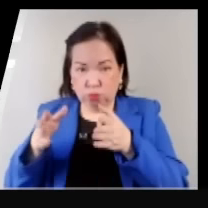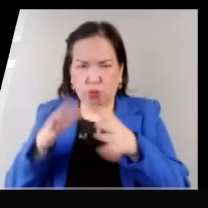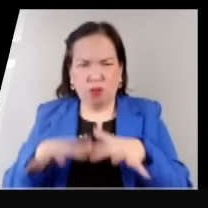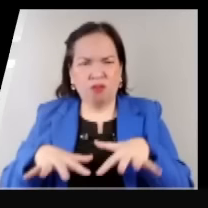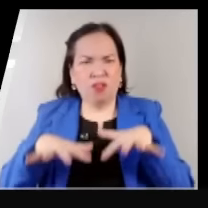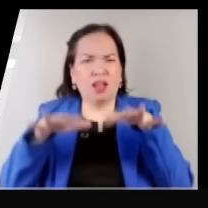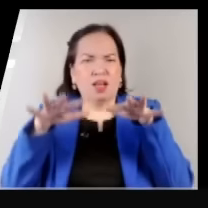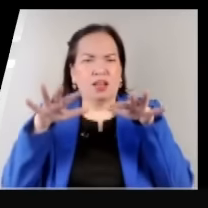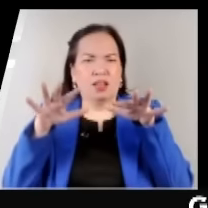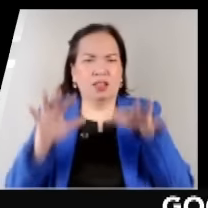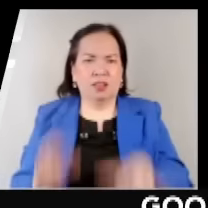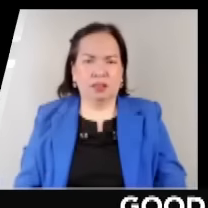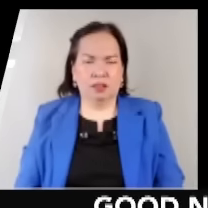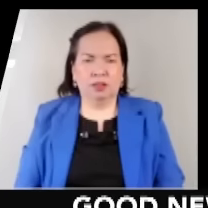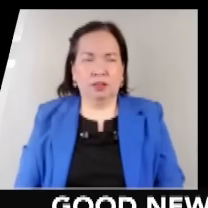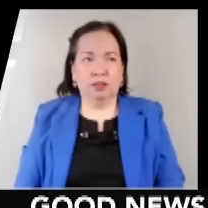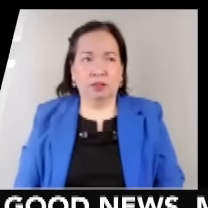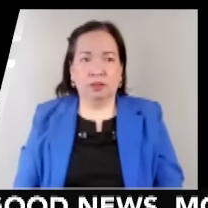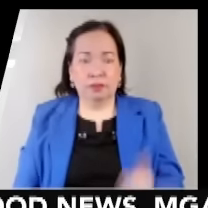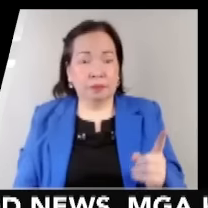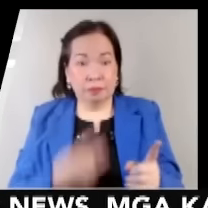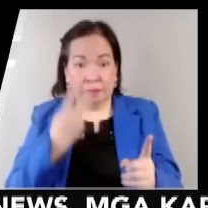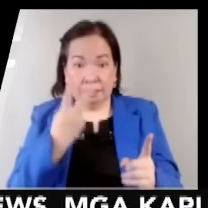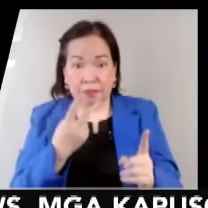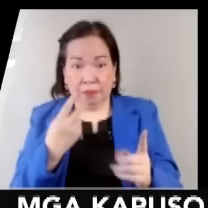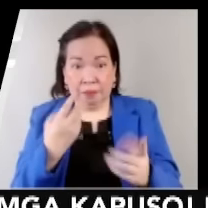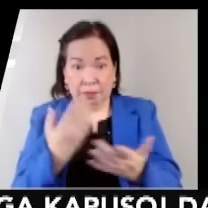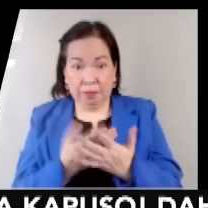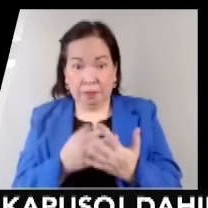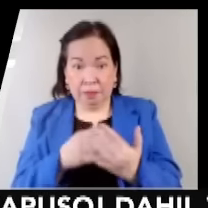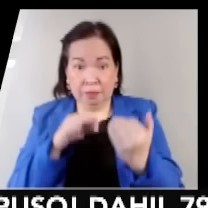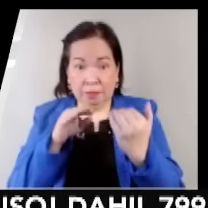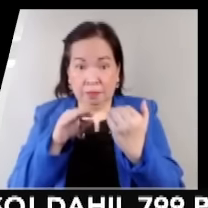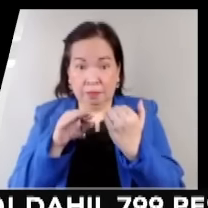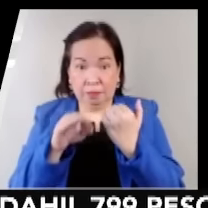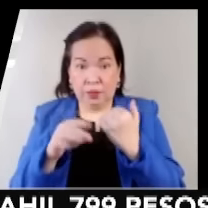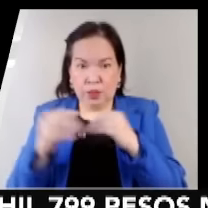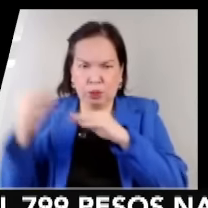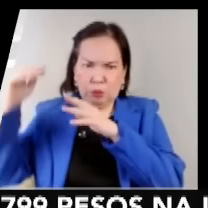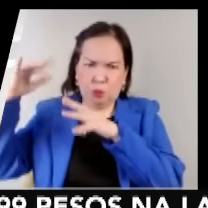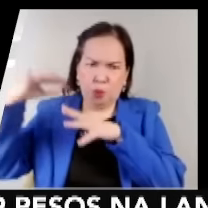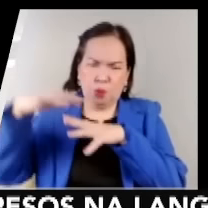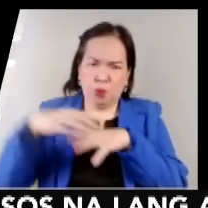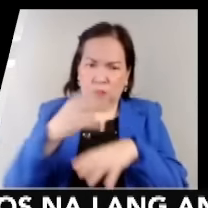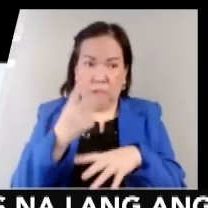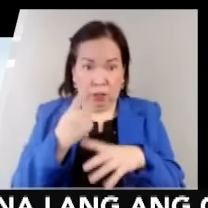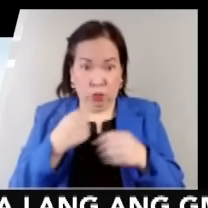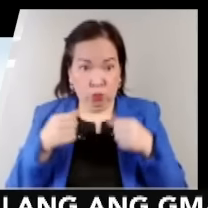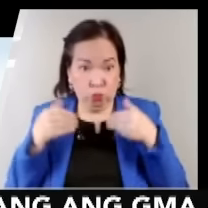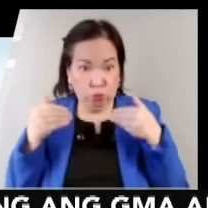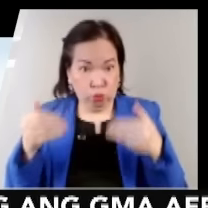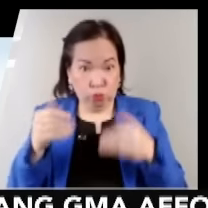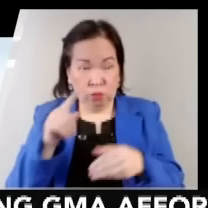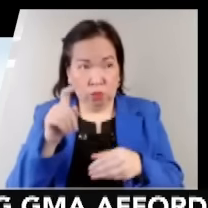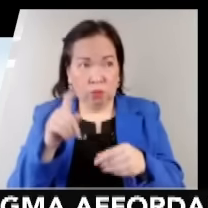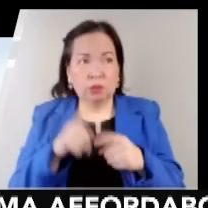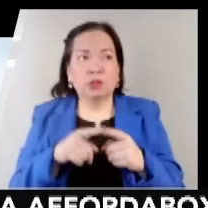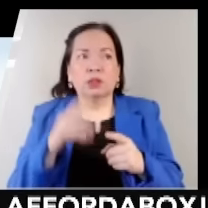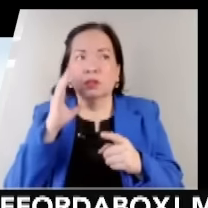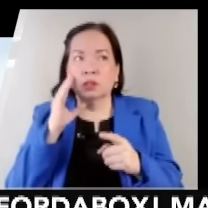talon kung ganitong eksena maabutan mo sa kalsada tuloy ka pa ba Dian diyan ng ito ang hinarap ng pamilya ni John na